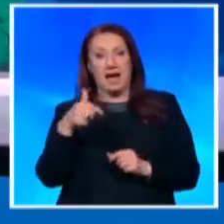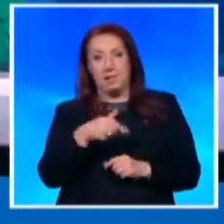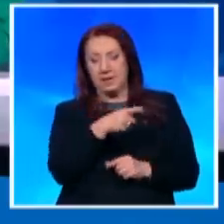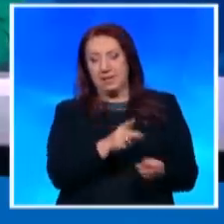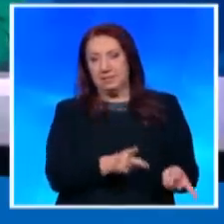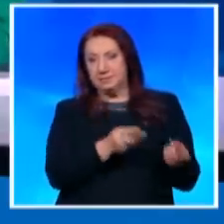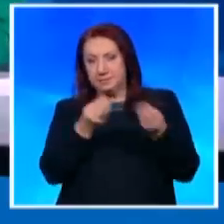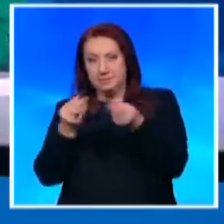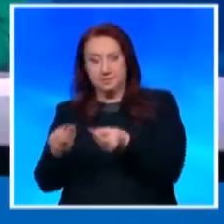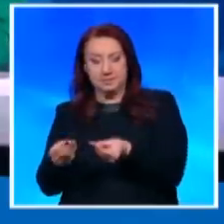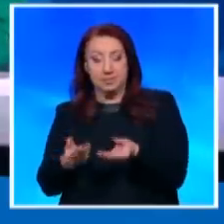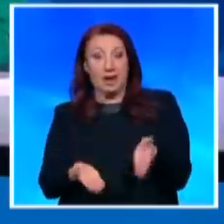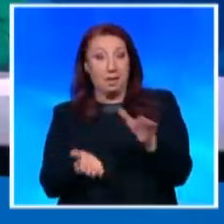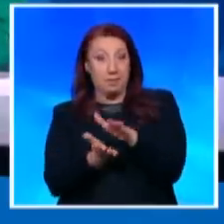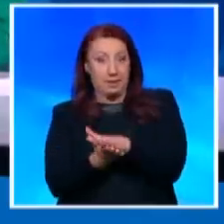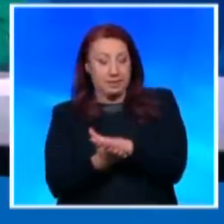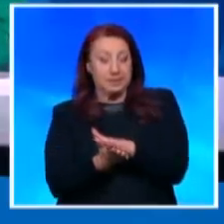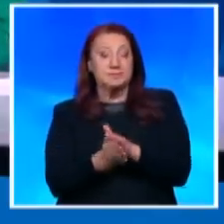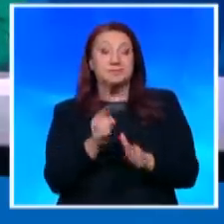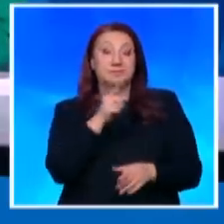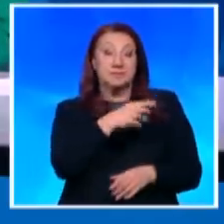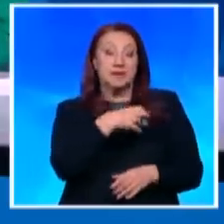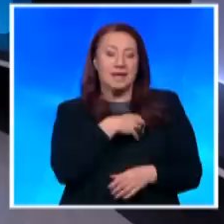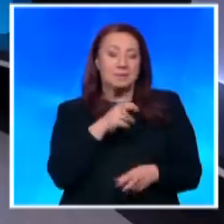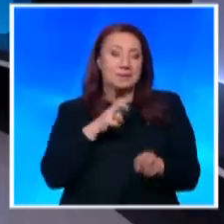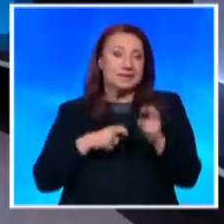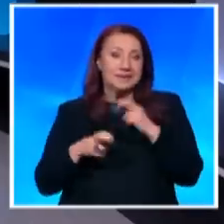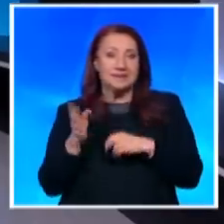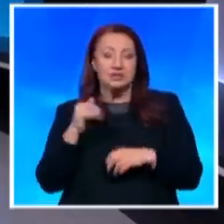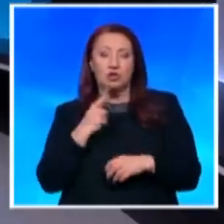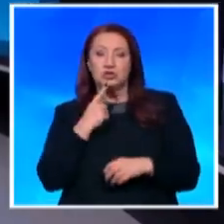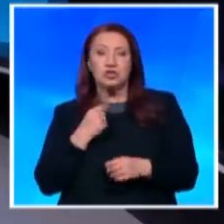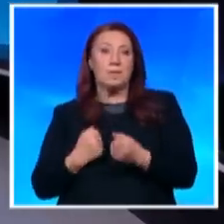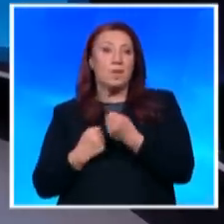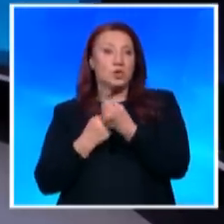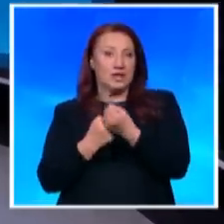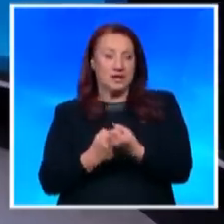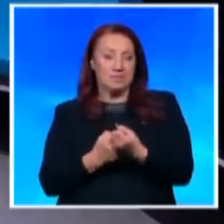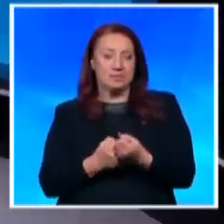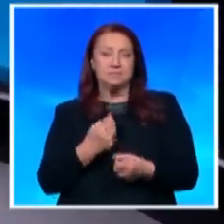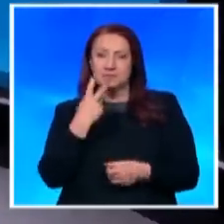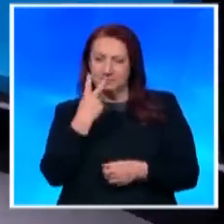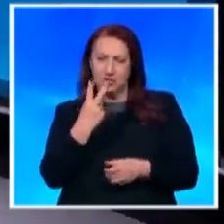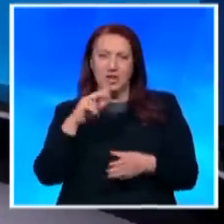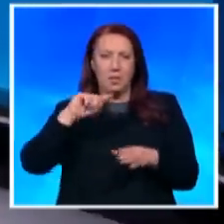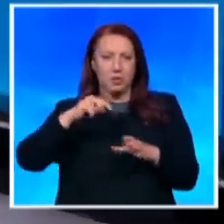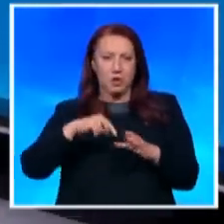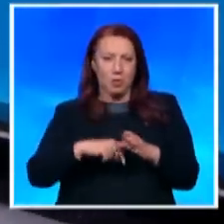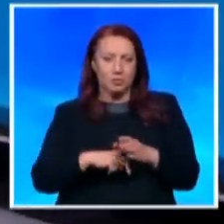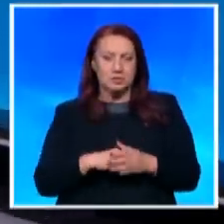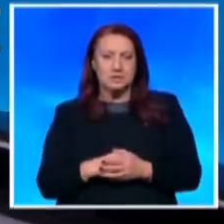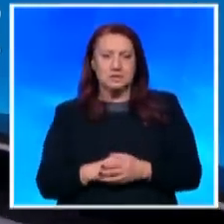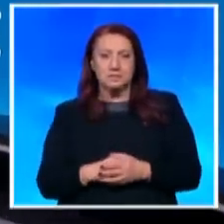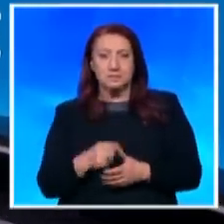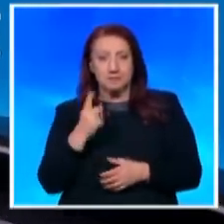Мария Габриел. Коалицията все още търси парламентарна подкрепа. Политическите репортери на BTV с детайлите. Добър вечер. Първо